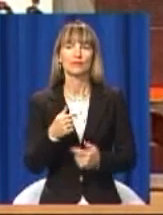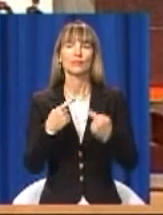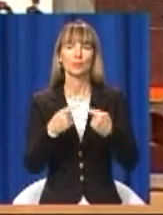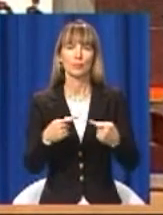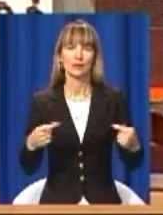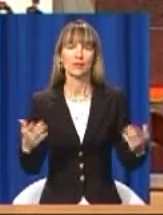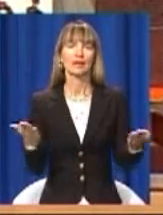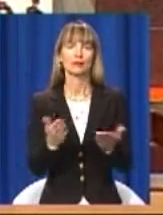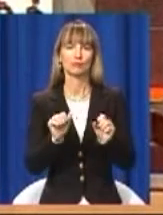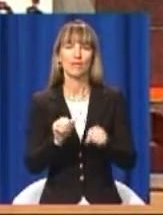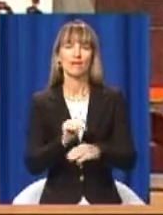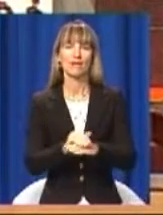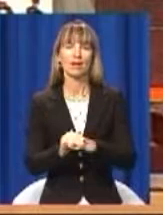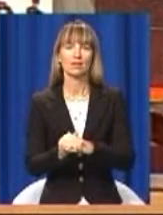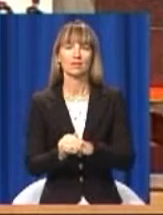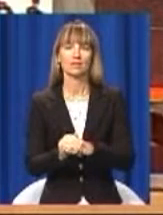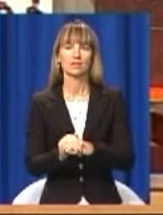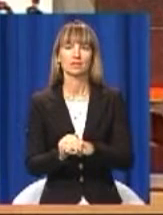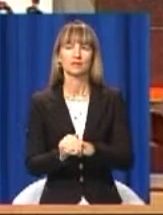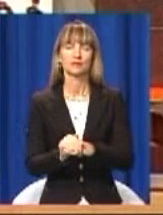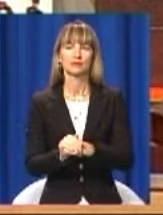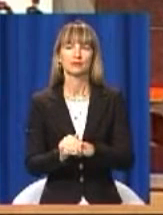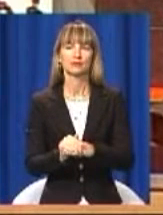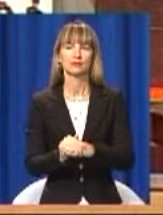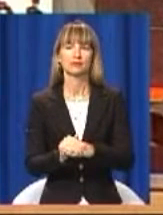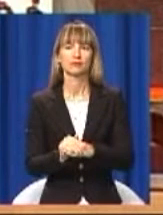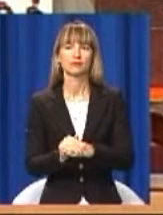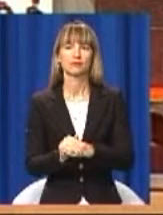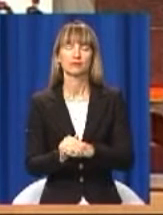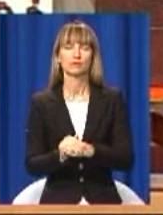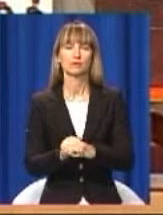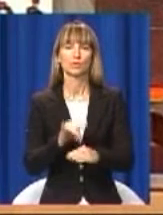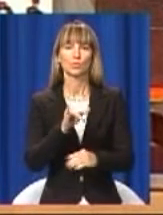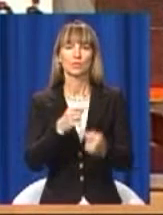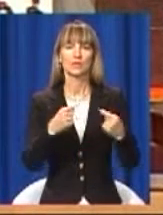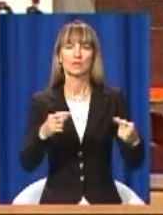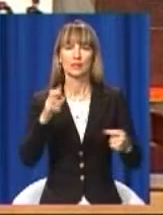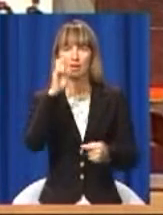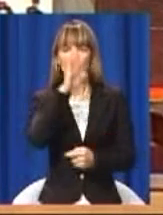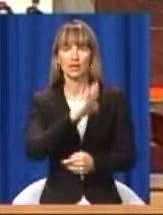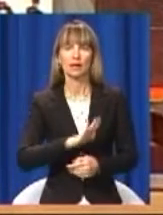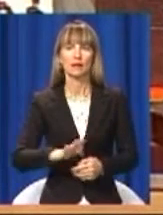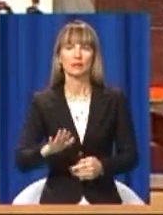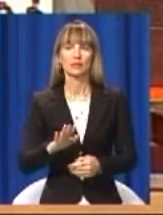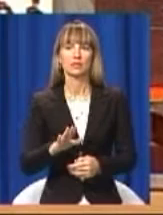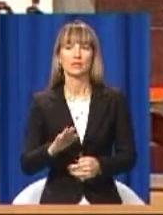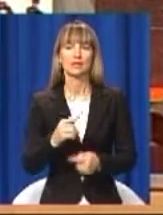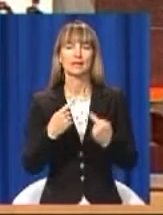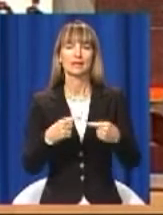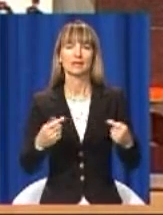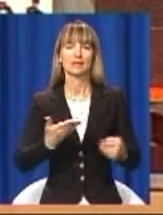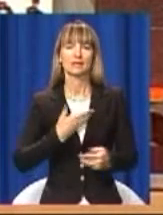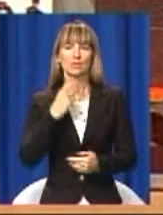По-різному. Які, можливо, факти наведеш? У різних країнах різний Дід Мороз,